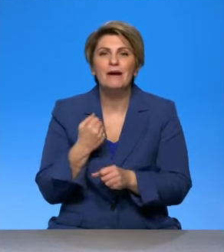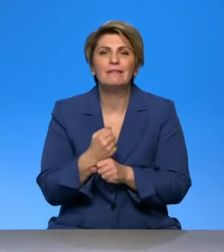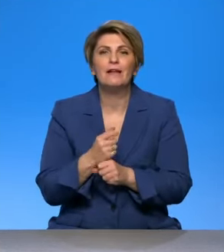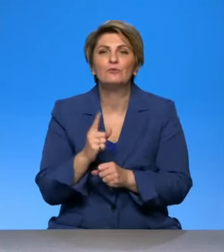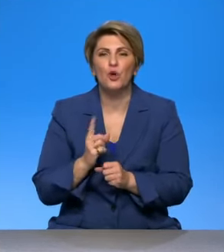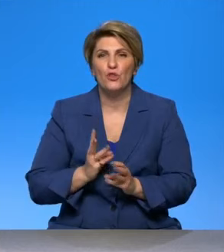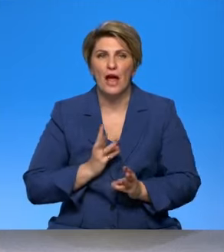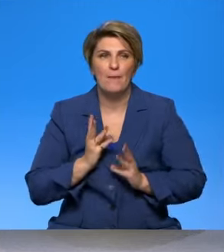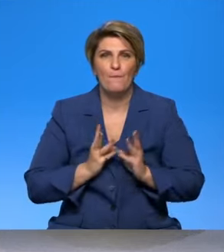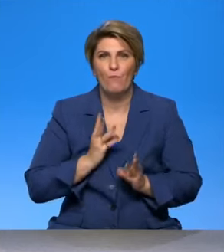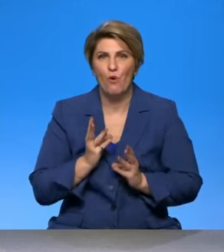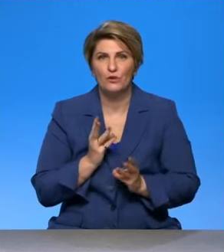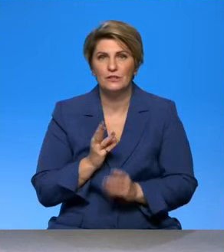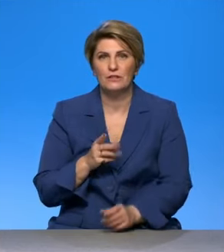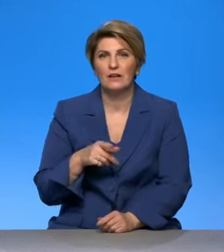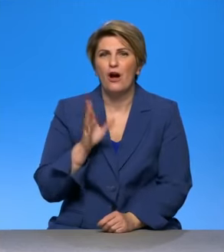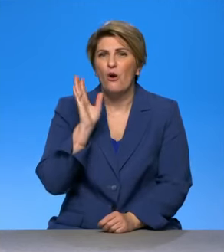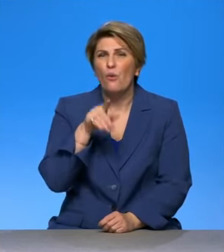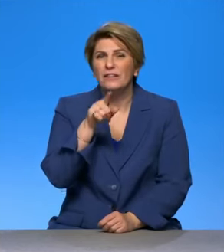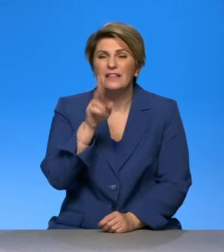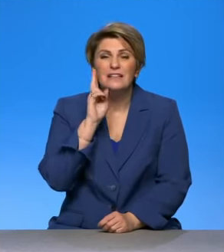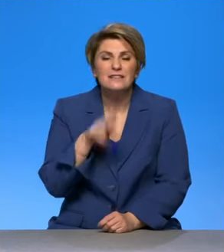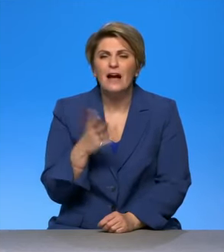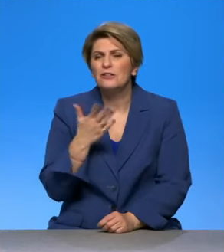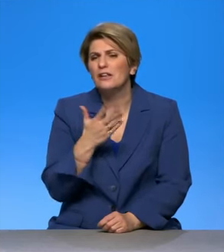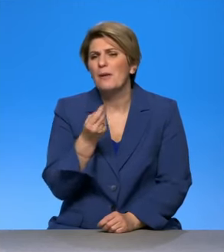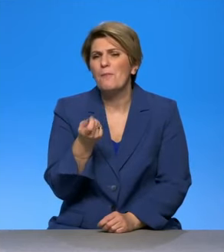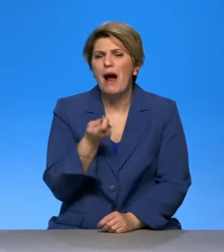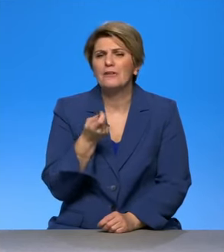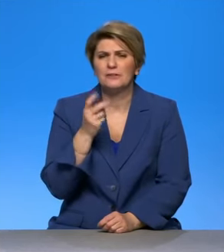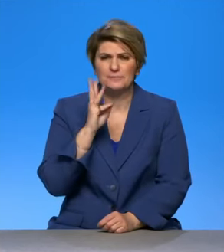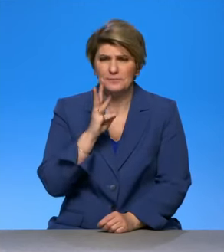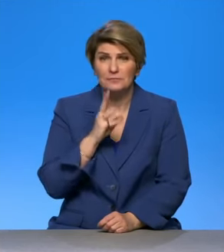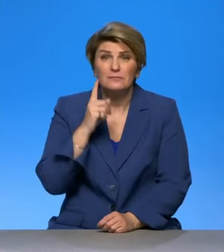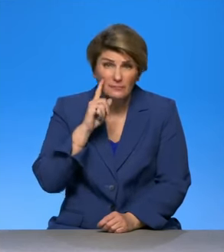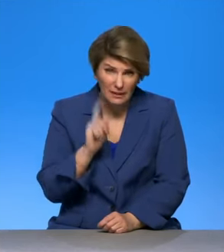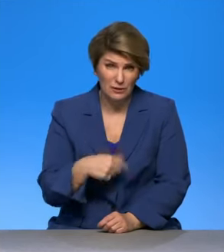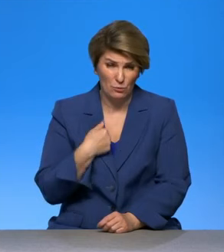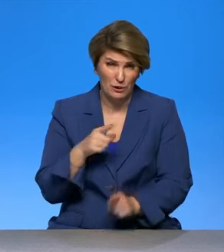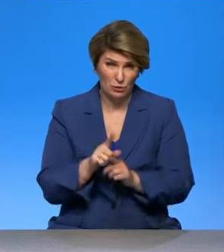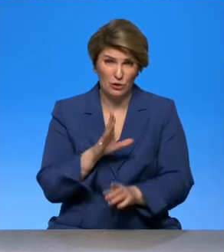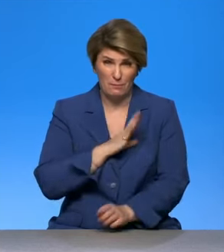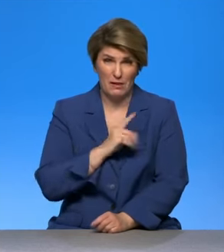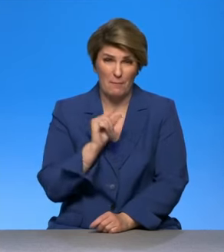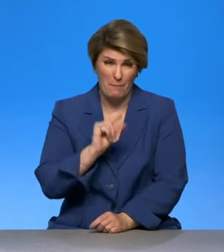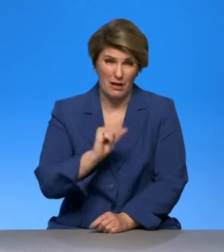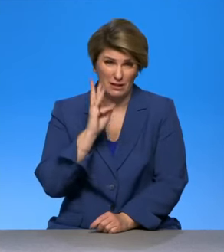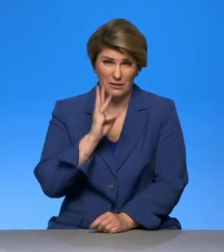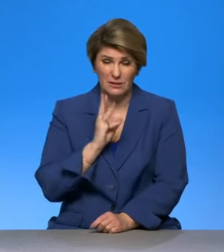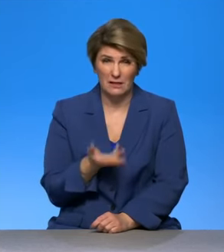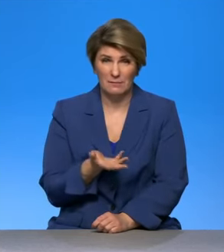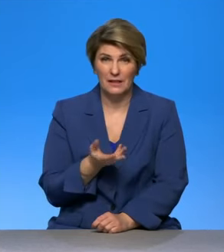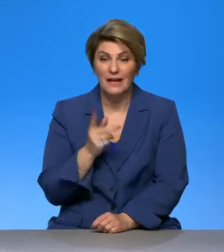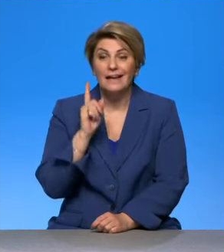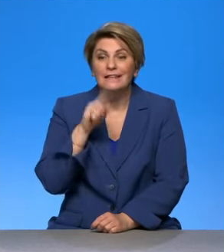говорят: Алексей, да вот ты просто не знаешь, какие маленькие зарплаты. Знаю. У меня самого была маленькая зарплата в какой-то момент, но в то же время я знаю, что даже при